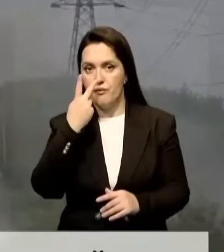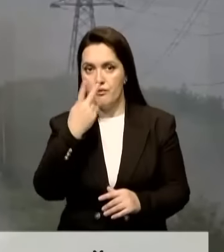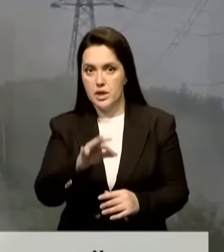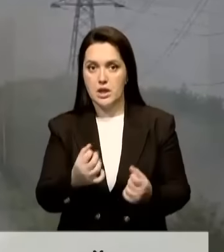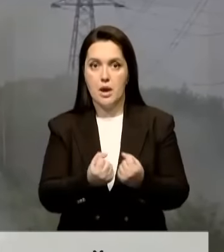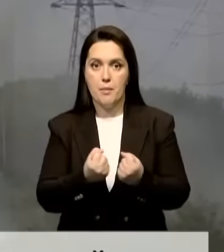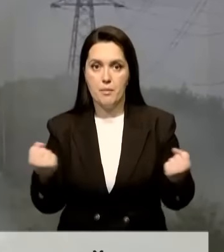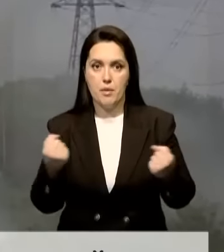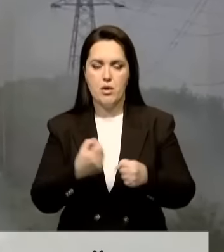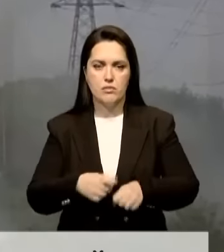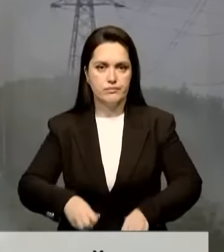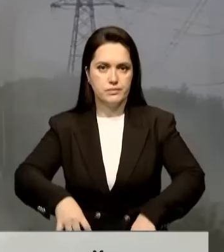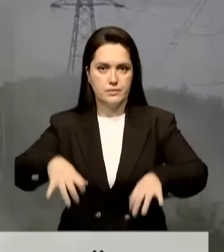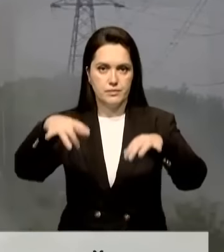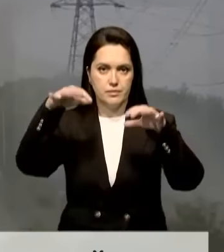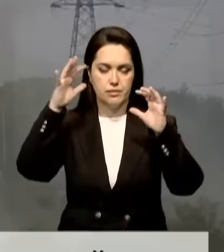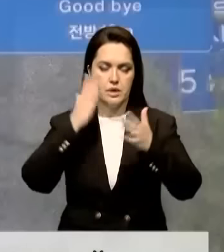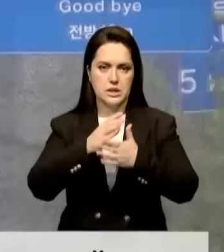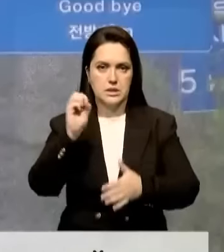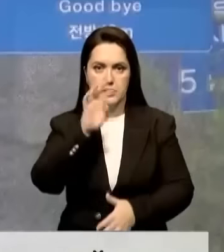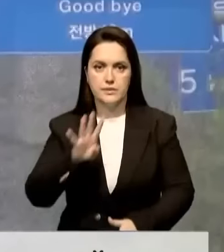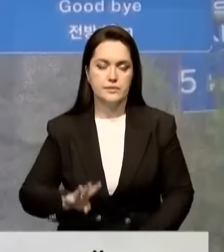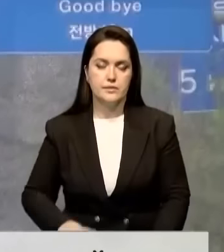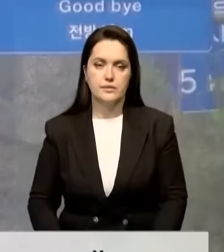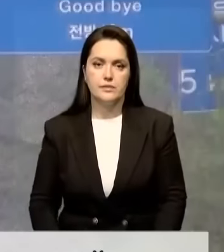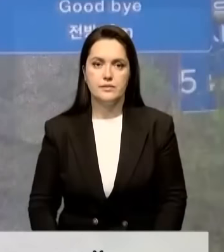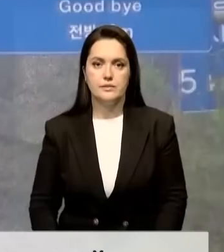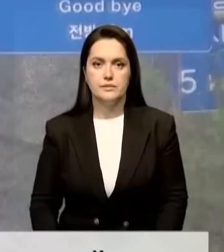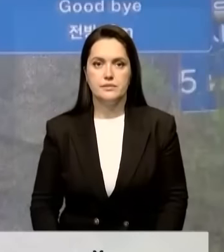после подрыва образуется огромный столб густого серого дыма.